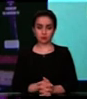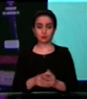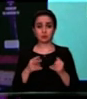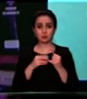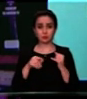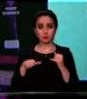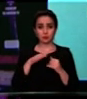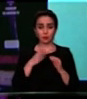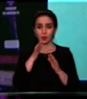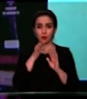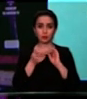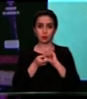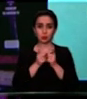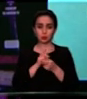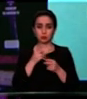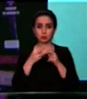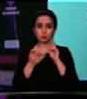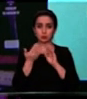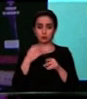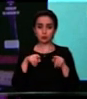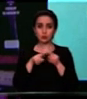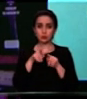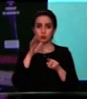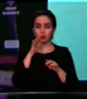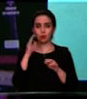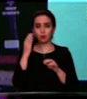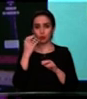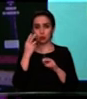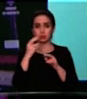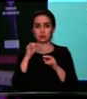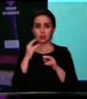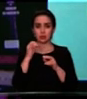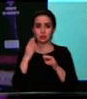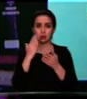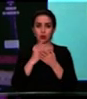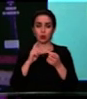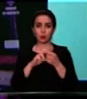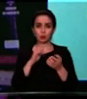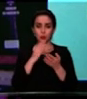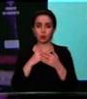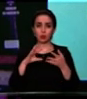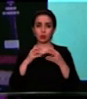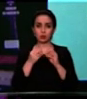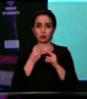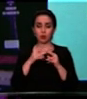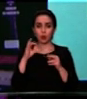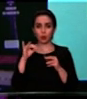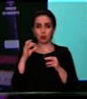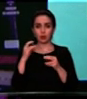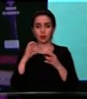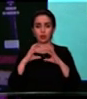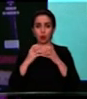Yerda hayot evolyutsiyasining eng muhim bosqichi fotosintezning hosil bo'lishi bilan bog'liq. Natijada organik